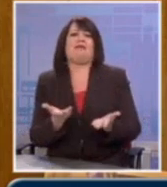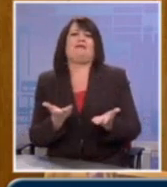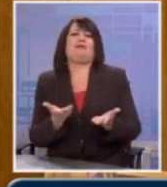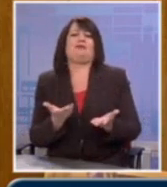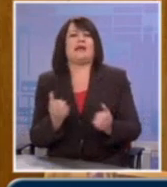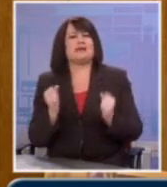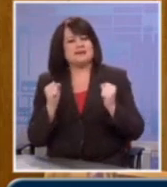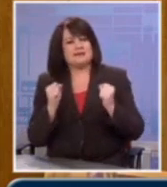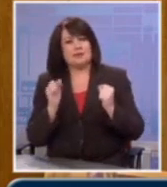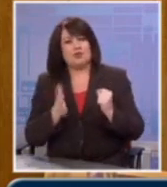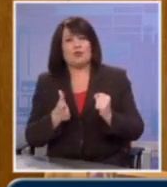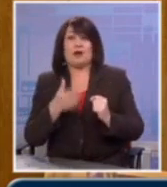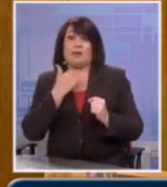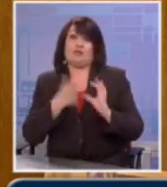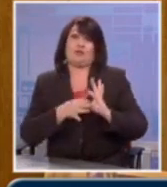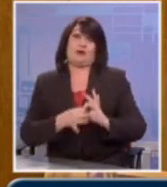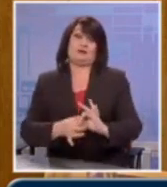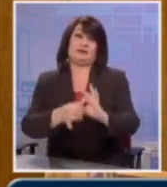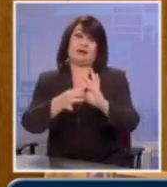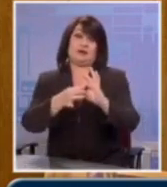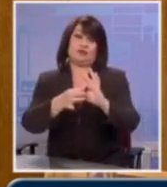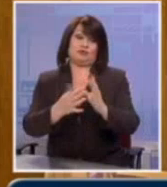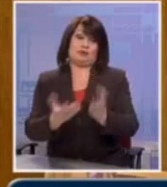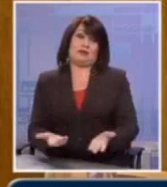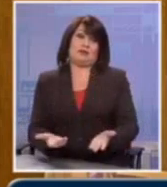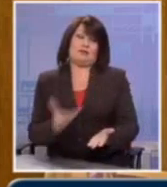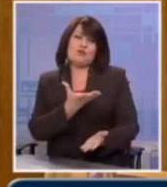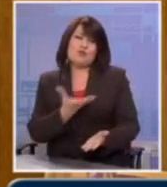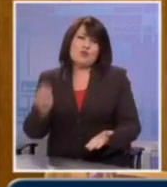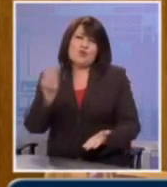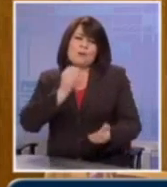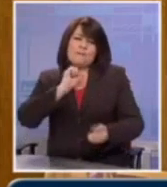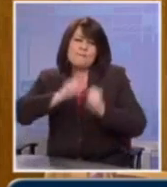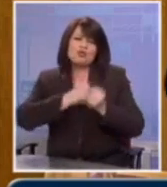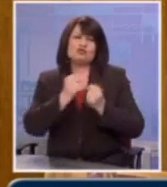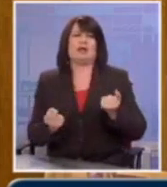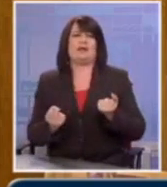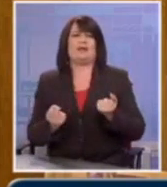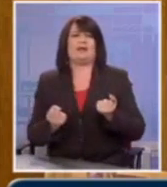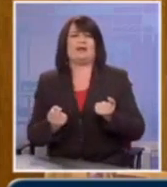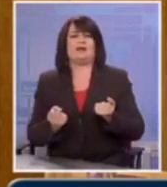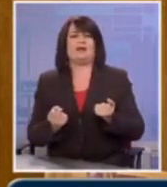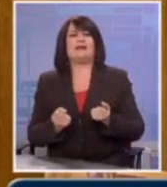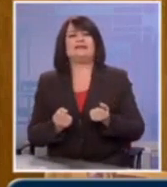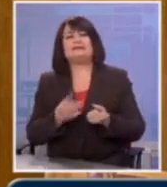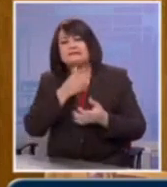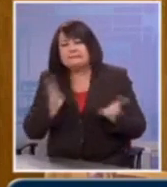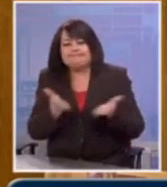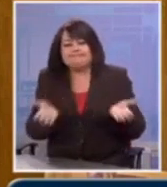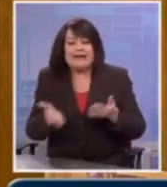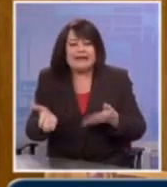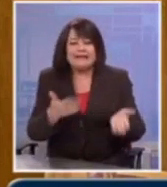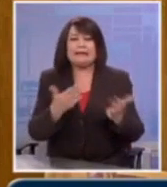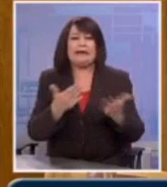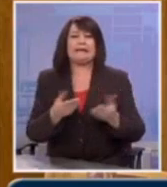αλλά δεν μπορεί να συνεχιστεί αυτό όπως καταλαβαίνουμε με τιτάνια προσπάθεια και με ίδο μπαλώματα χωρίς να έχουν